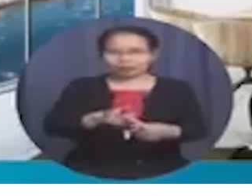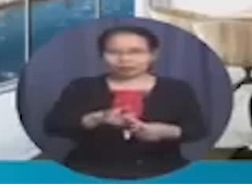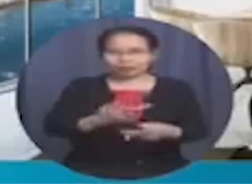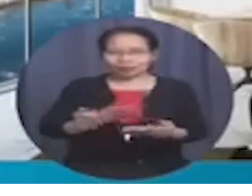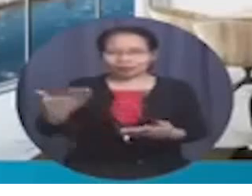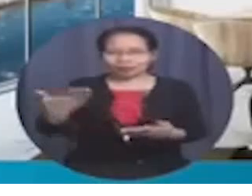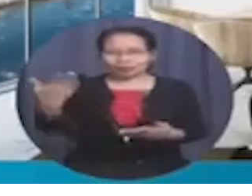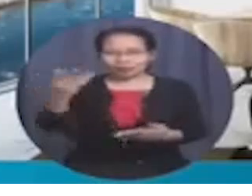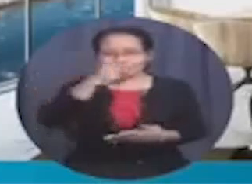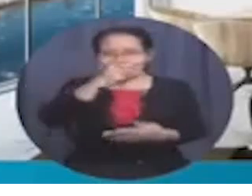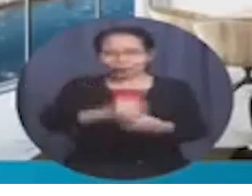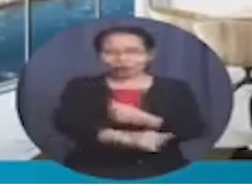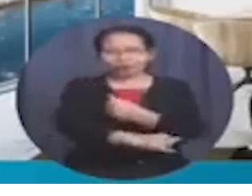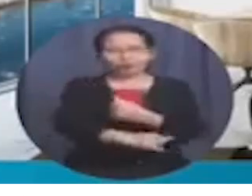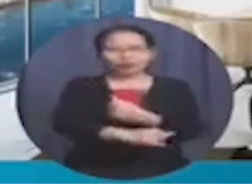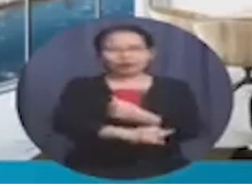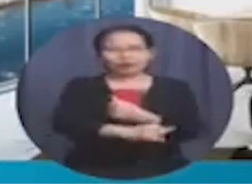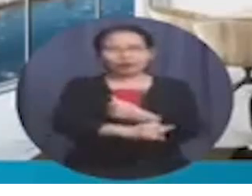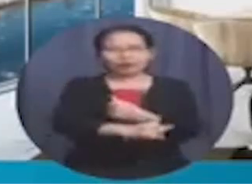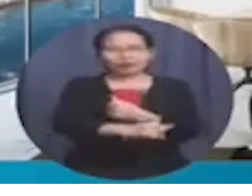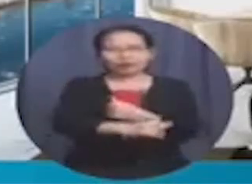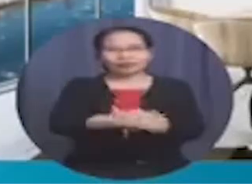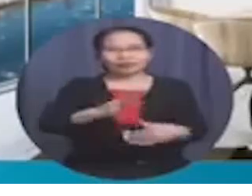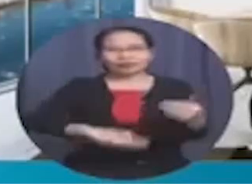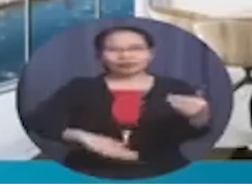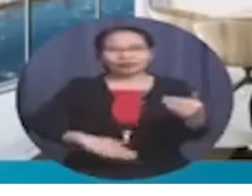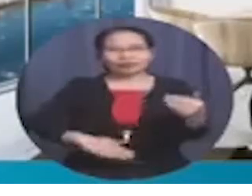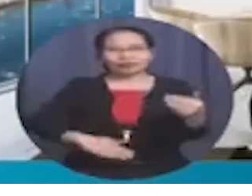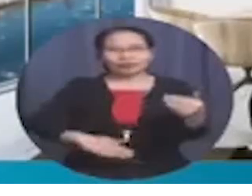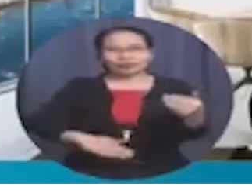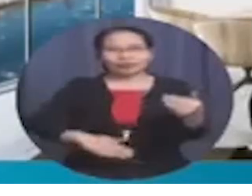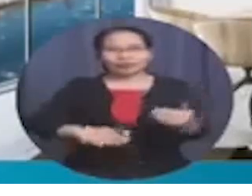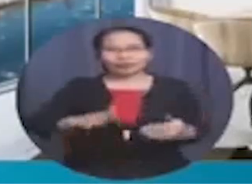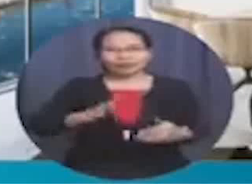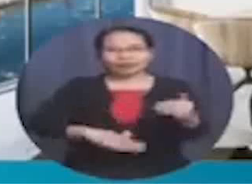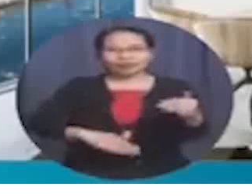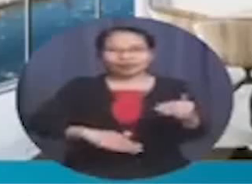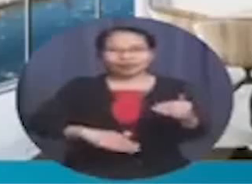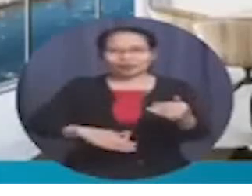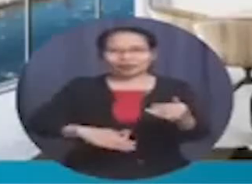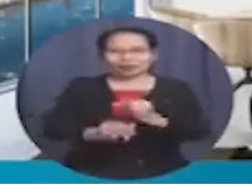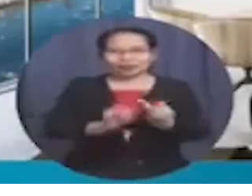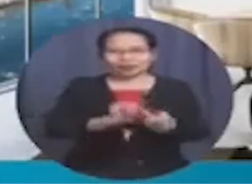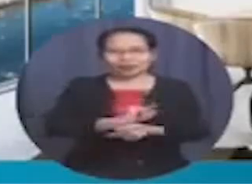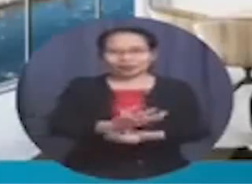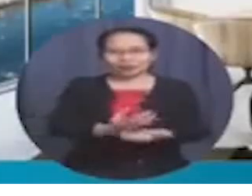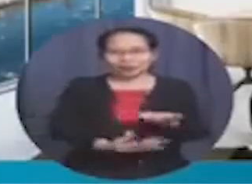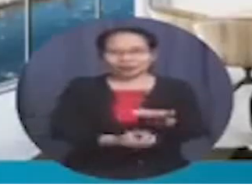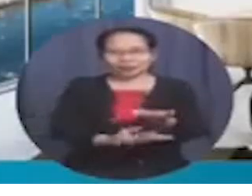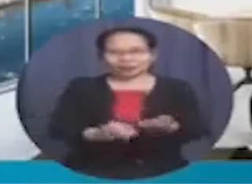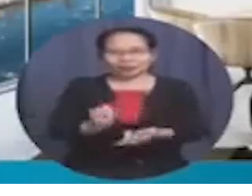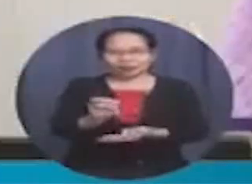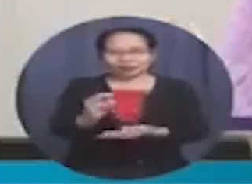Mahal. Diyan sa Pinas. Eh, biro mo, eh, kaysa magsalmon ka, magmamano ka na lang. Alam mo